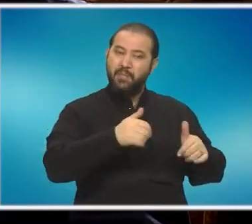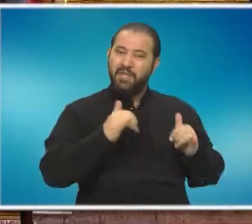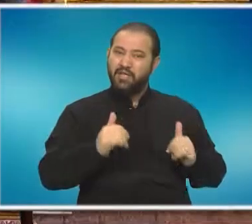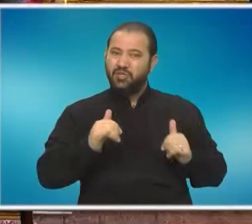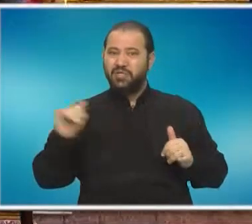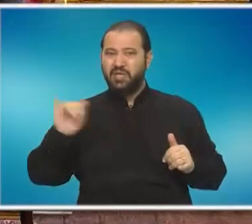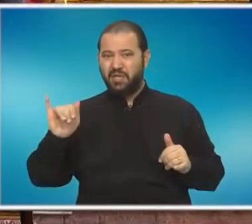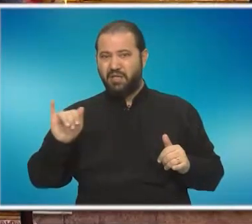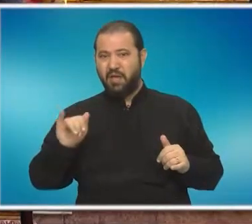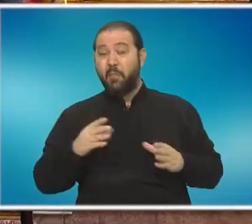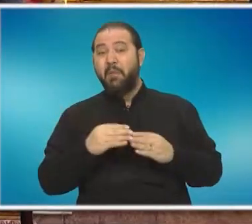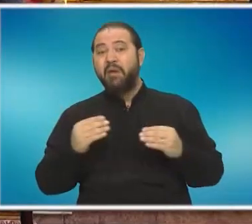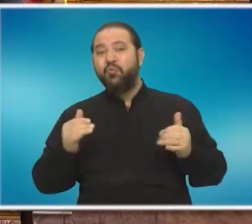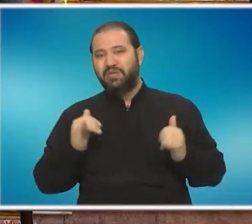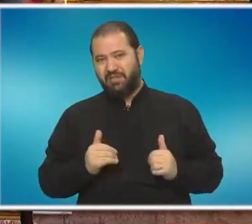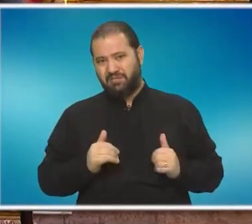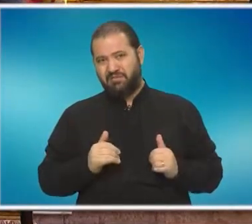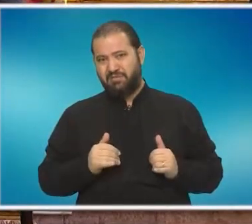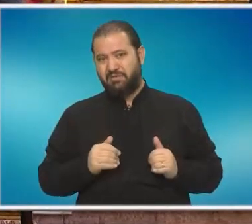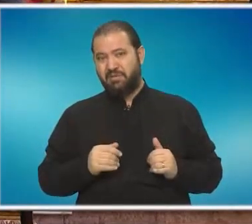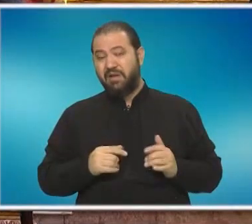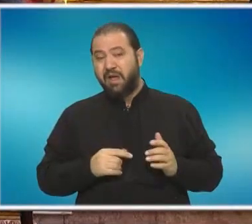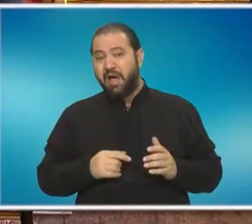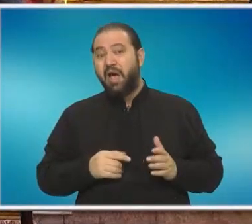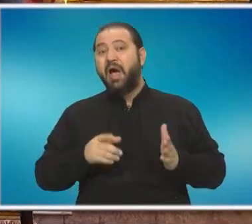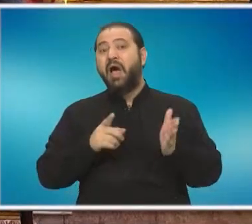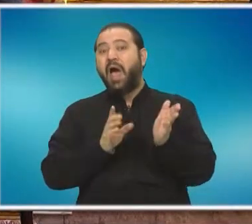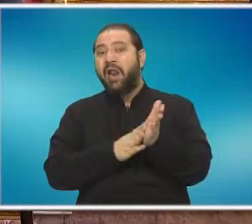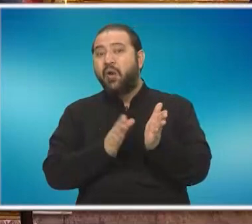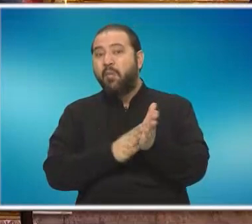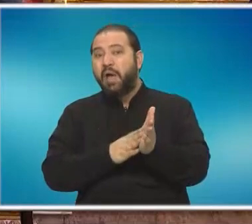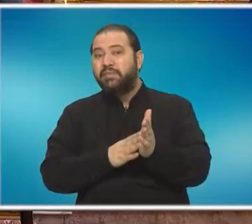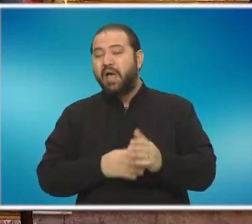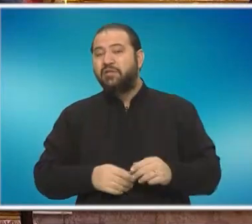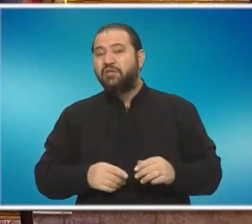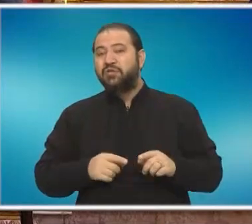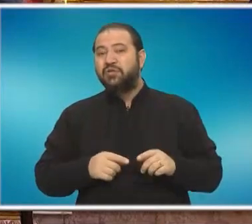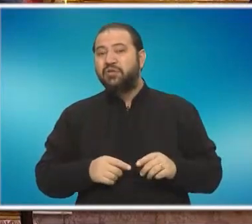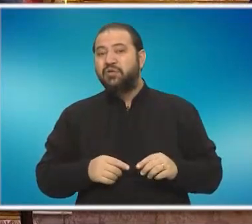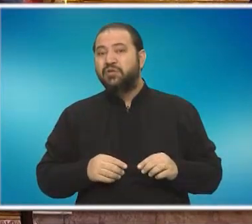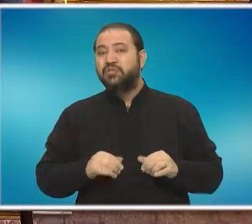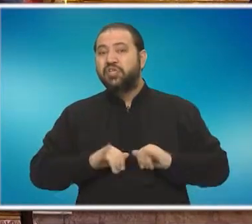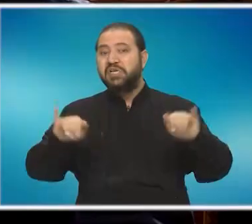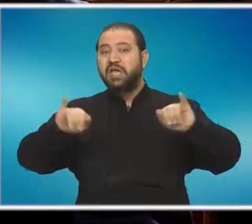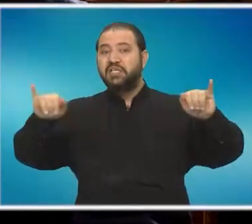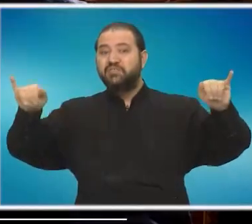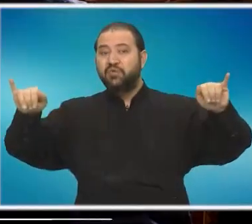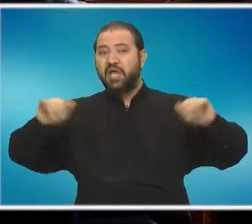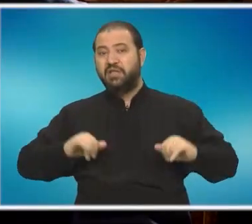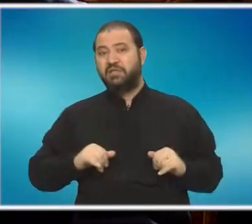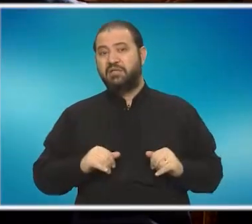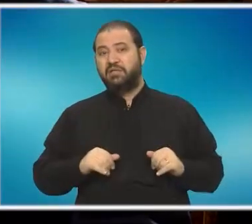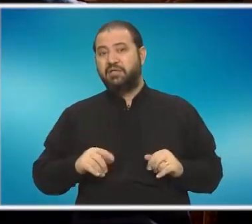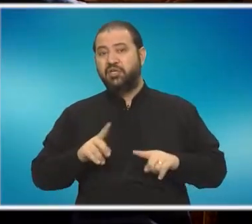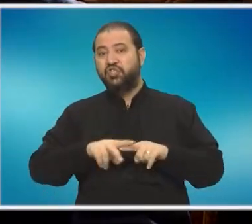aspect, ba mai mult decât atât. Nu numai că l-a recomandat, l-a și promovat și îl și promovează. Păi ce